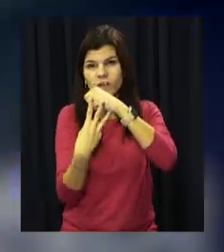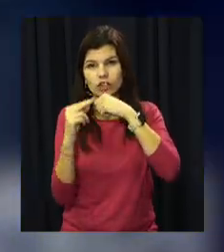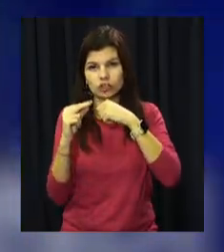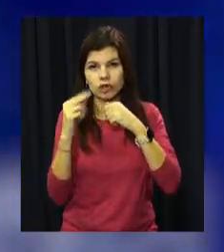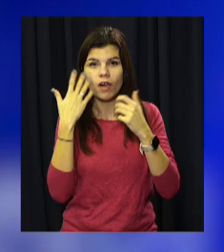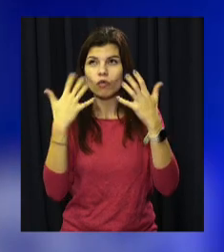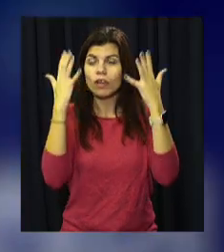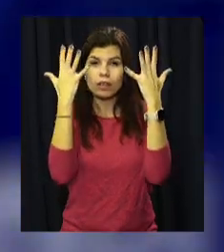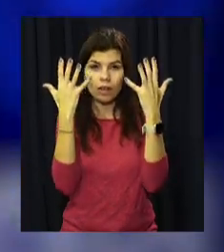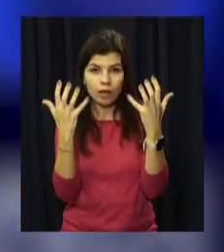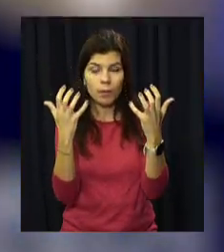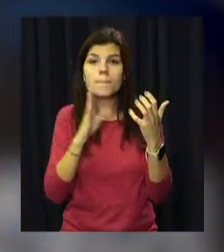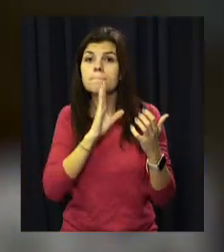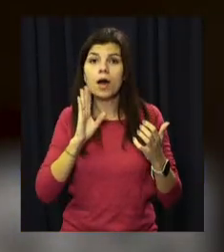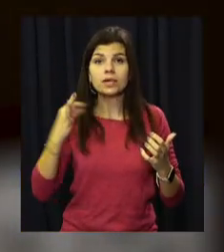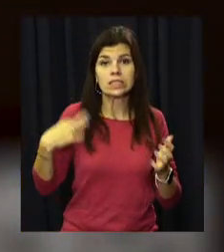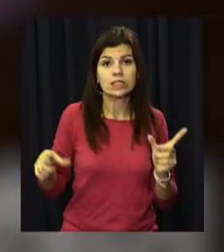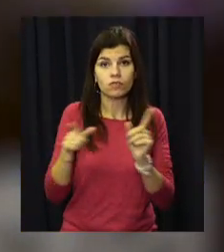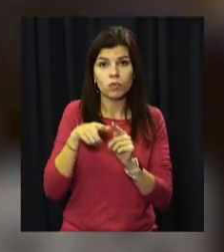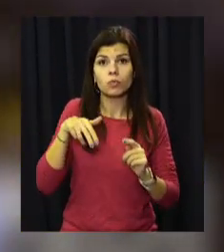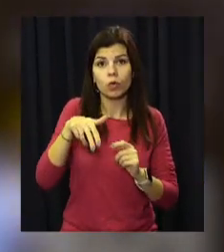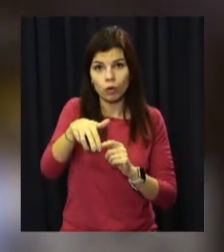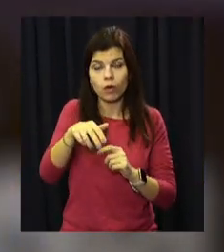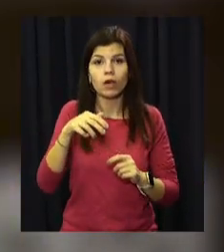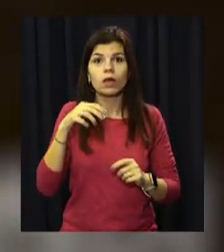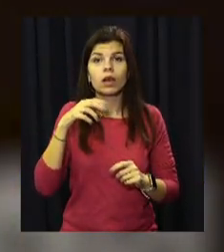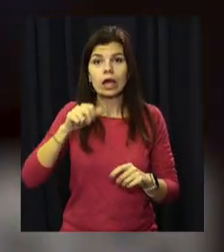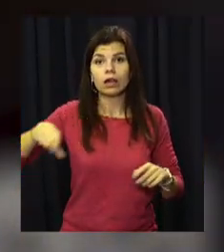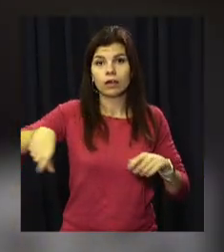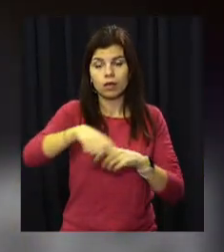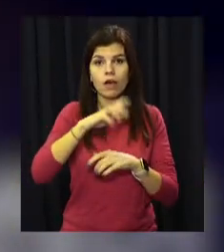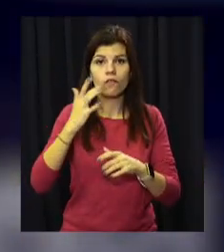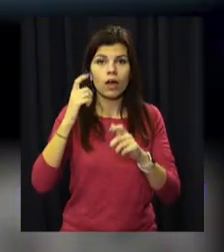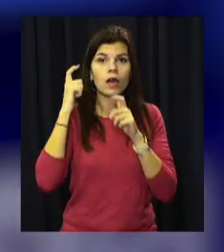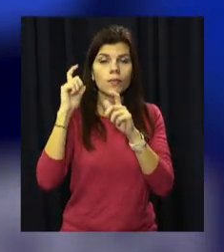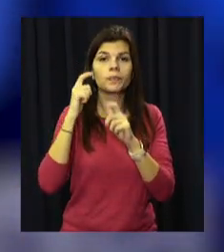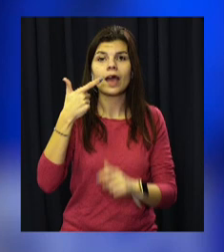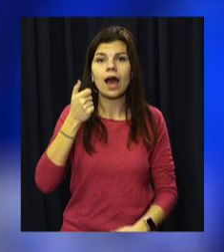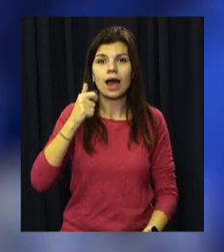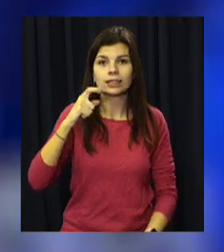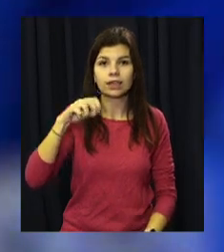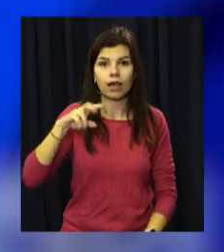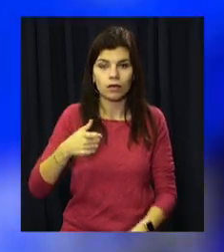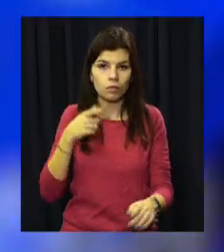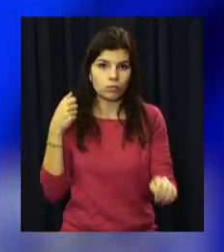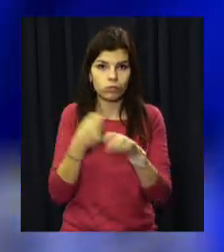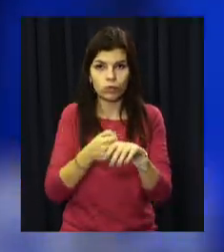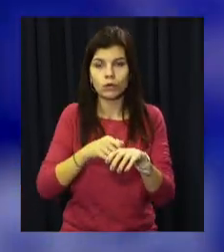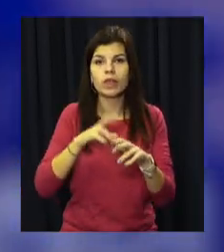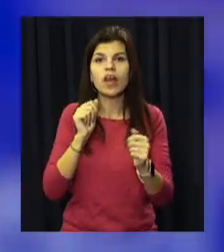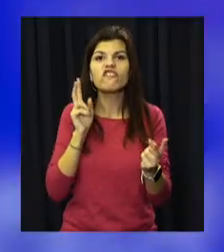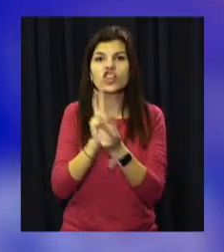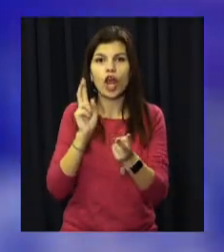вже смеркалося. Мати із сином переходили дорогу і на розділовій смузі їх збила газель. Від удару обох відкинуло на